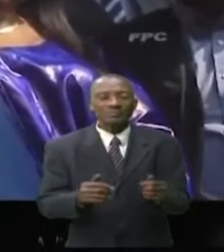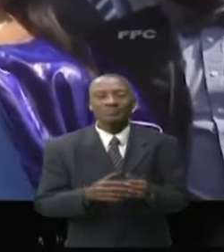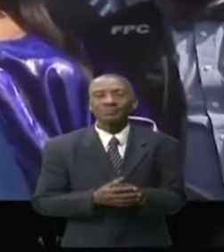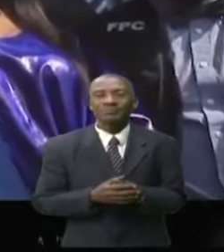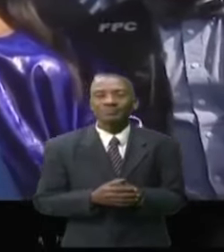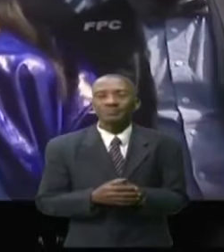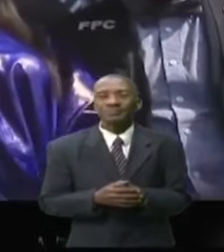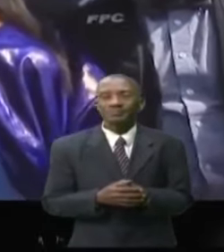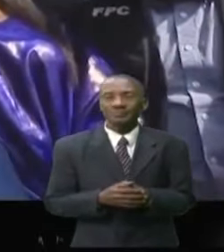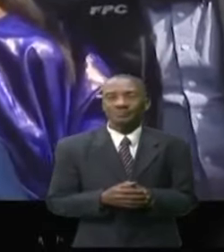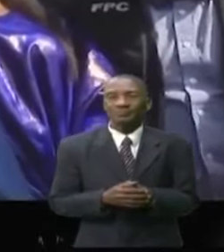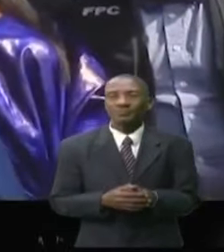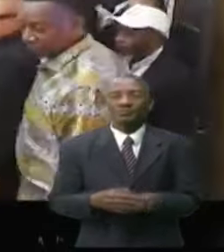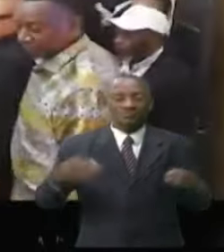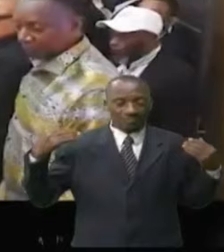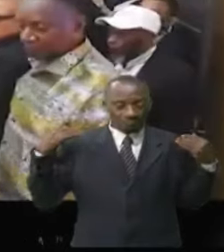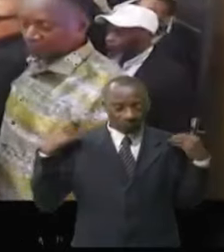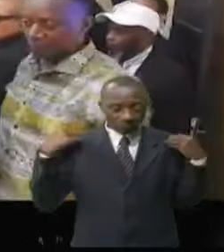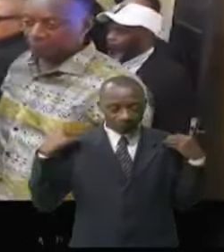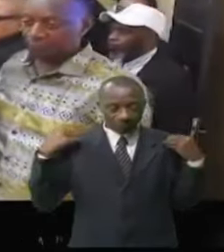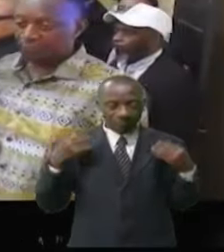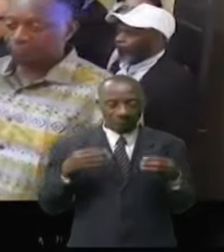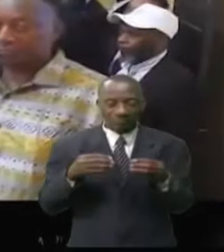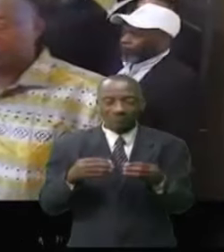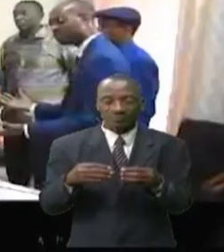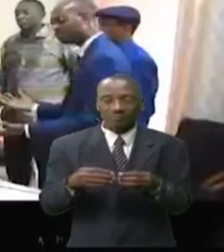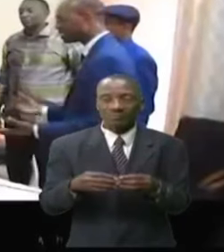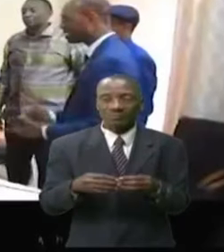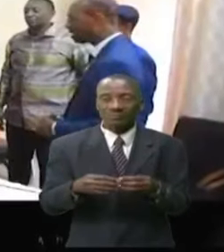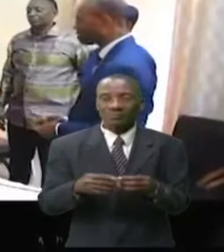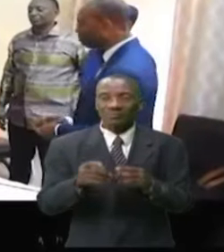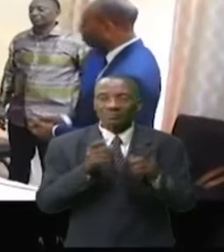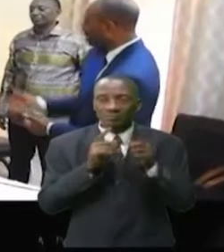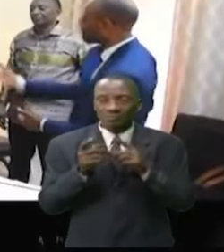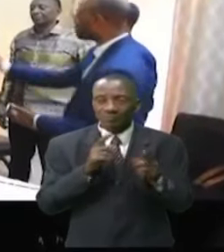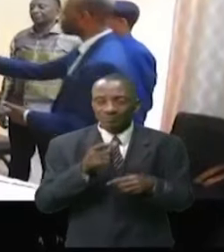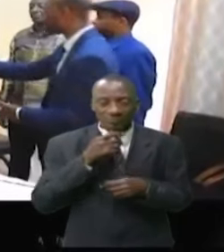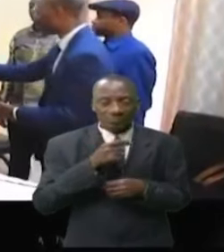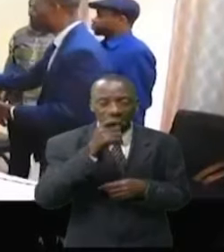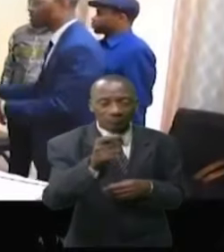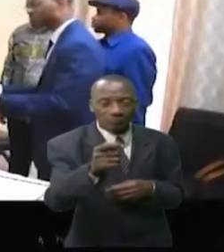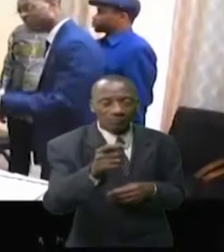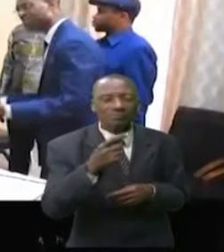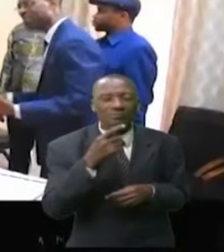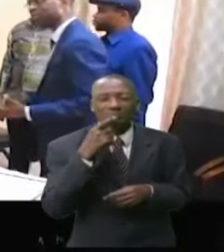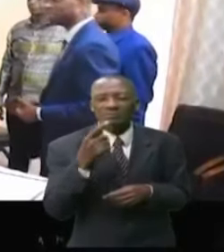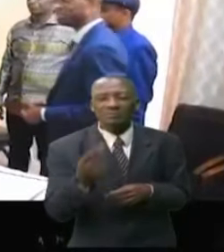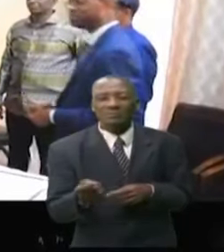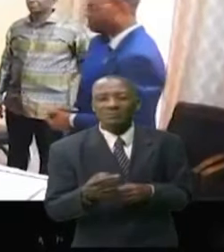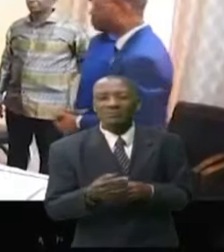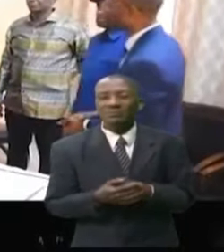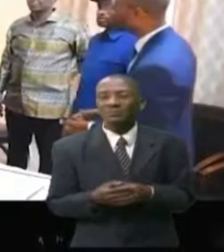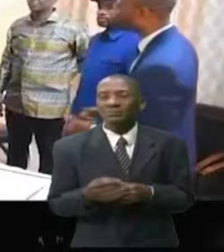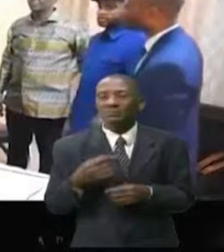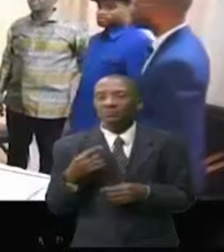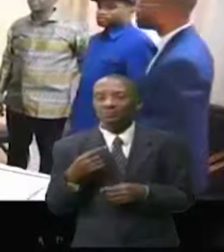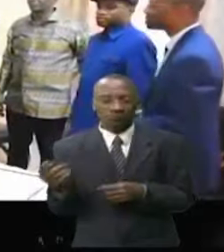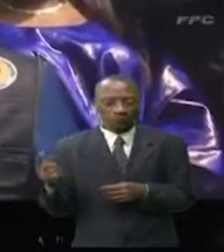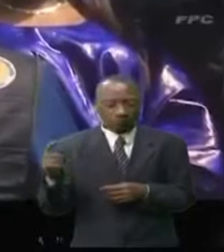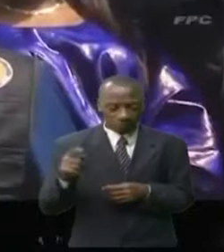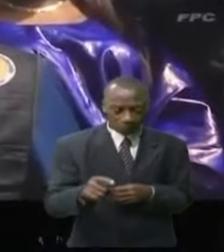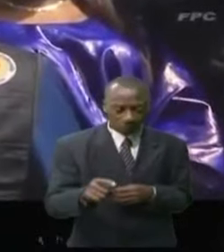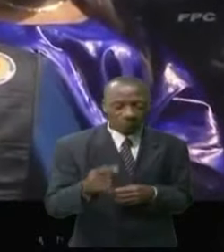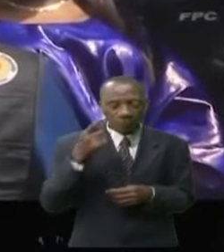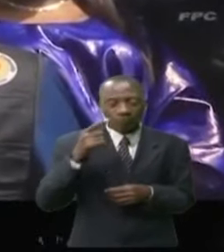qu pendant les consiladministration par par rapport à l'amélioration n'est-ce pas des conditions de travail des agents